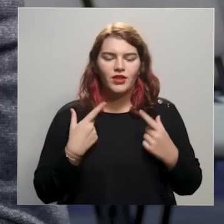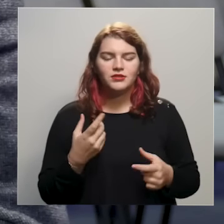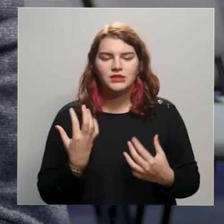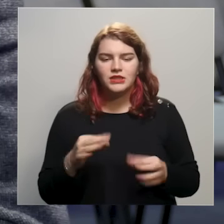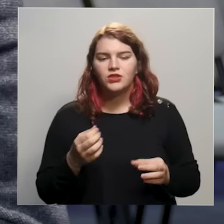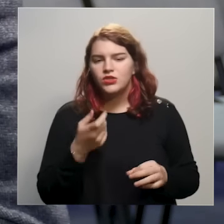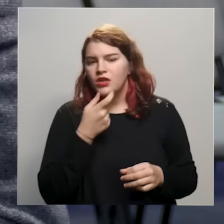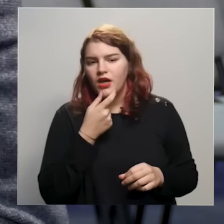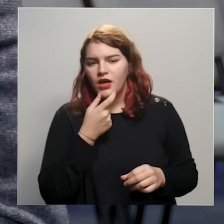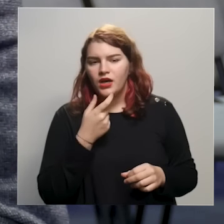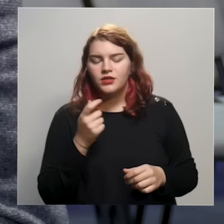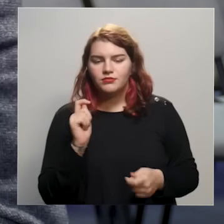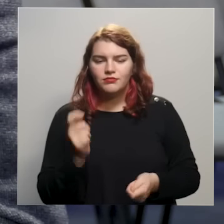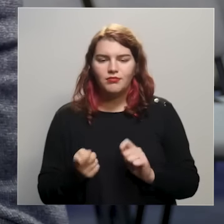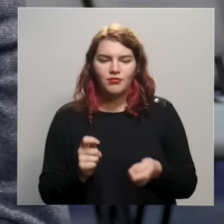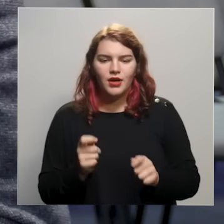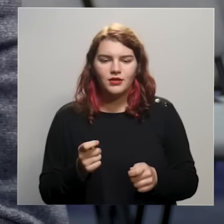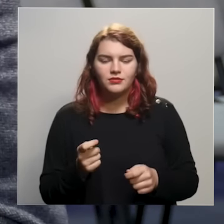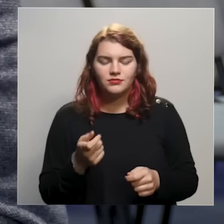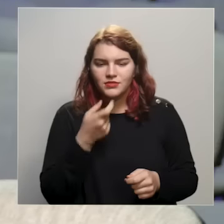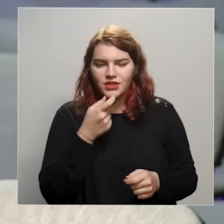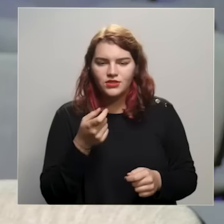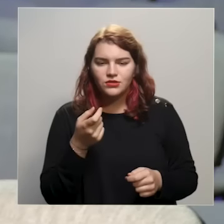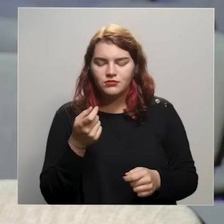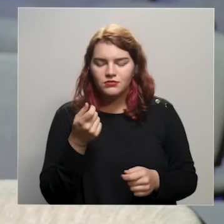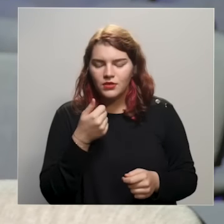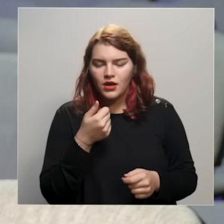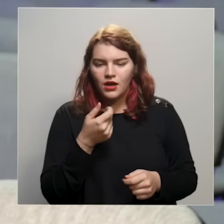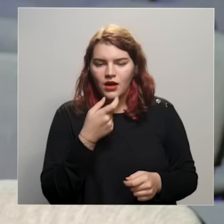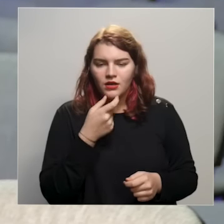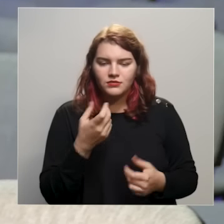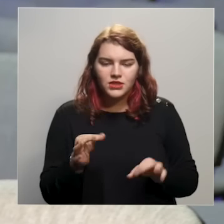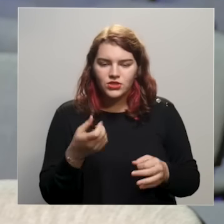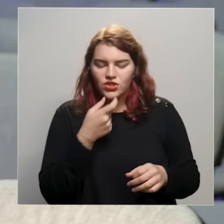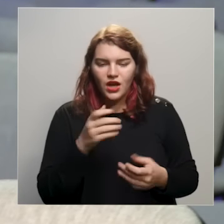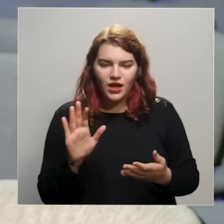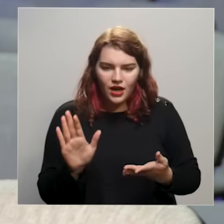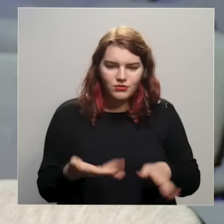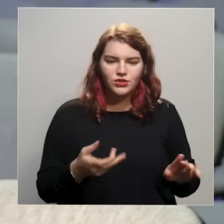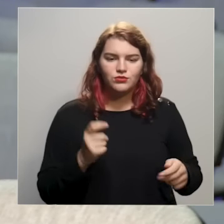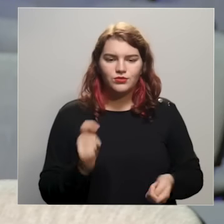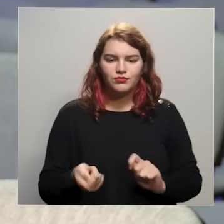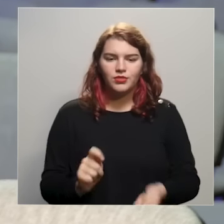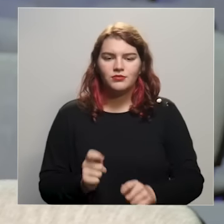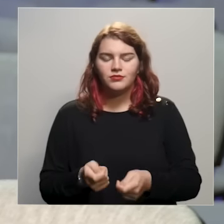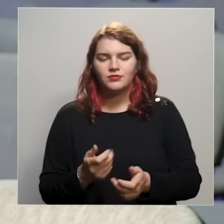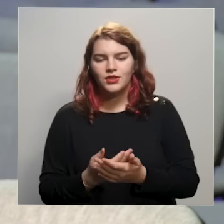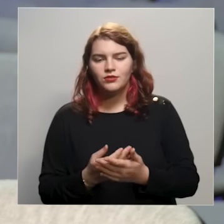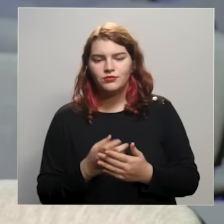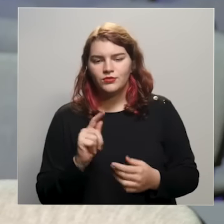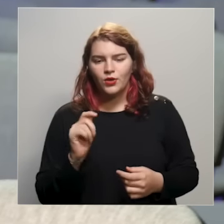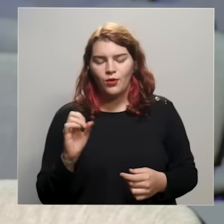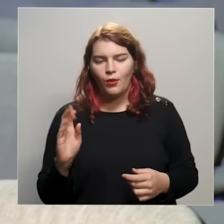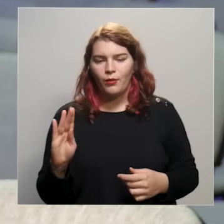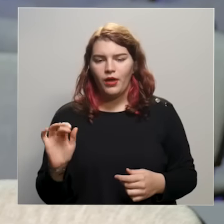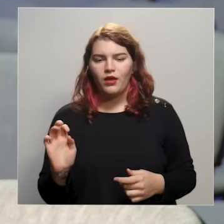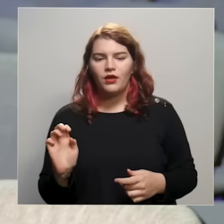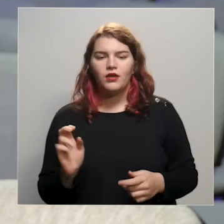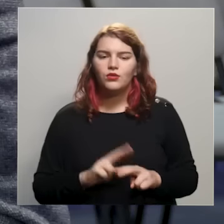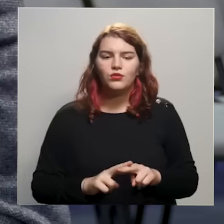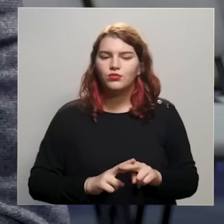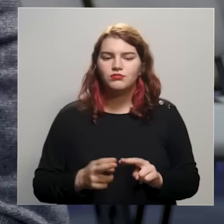ani. De la 10 ani? Da. De la 10 ani. Interesant. Cum v-ați descoperit pasiunea de a bate?